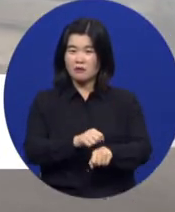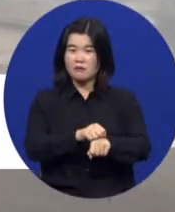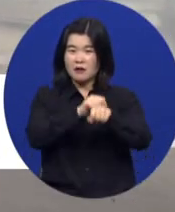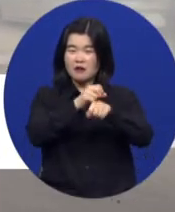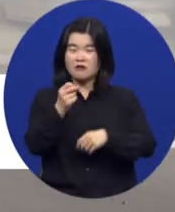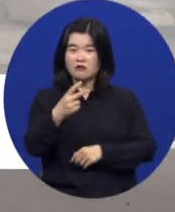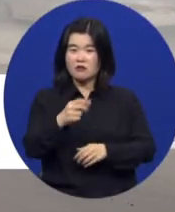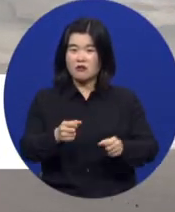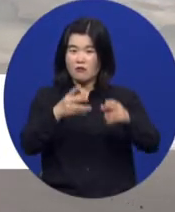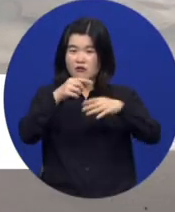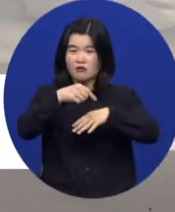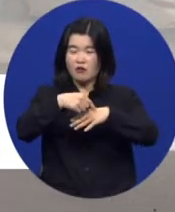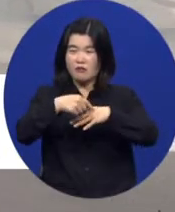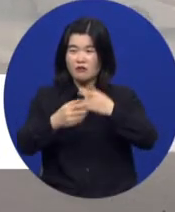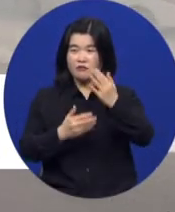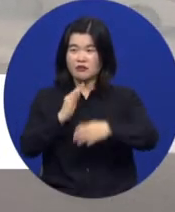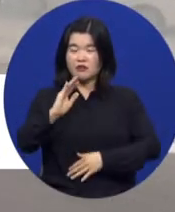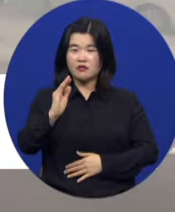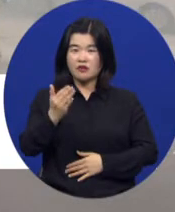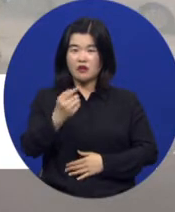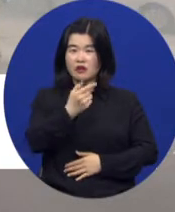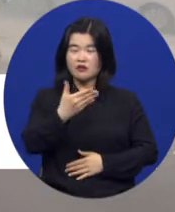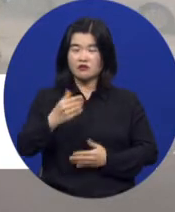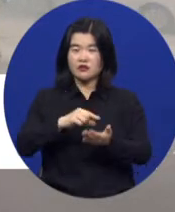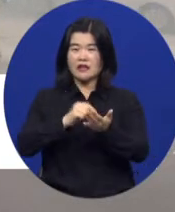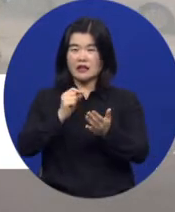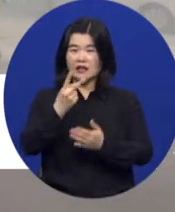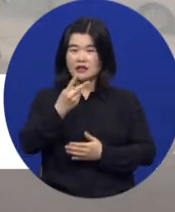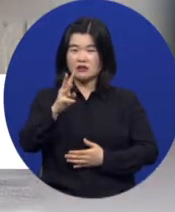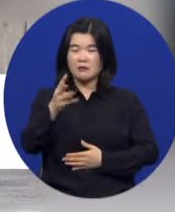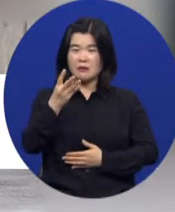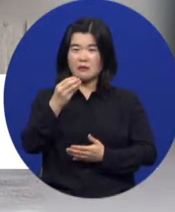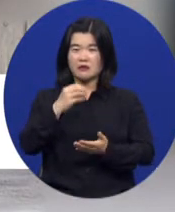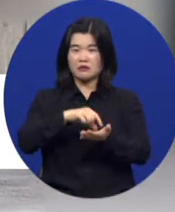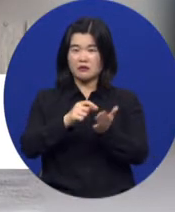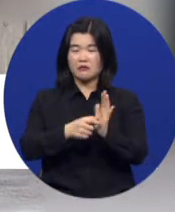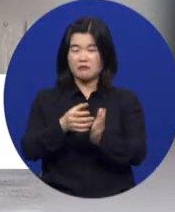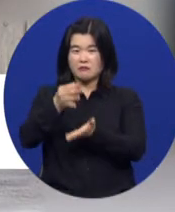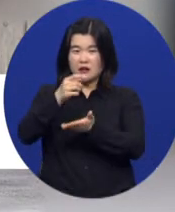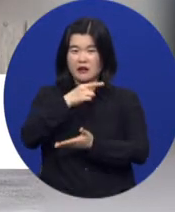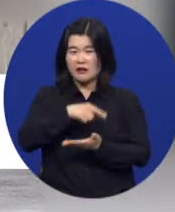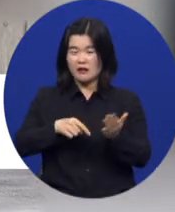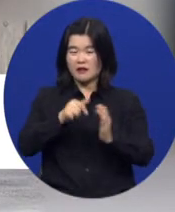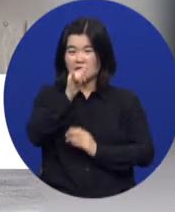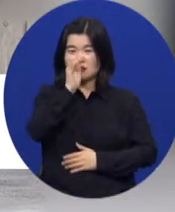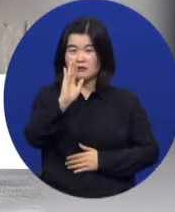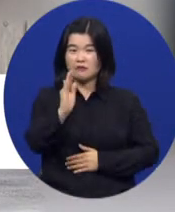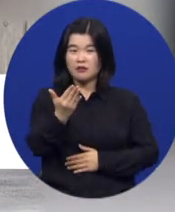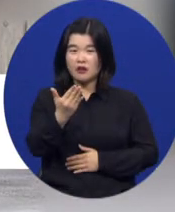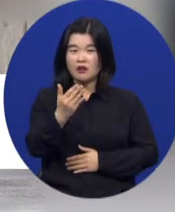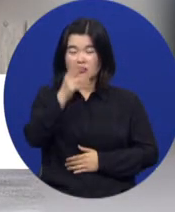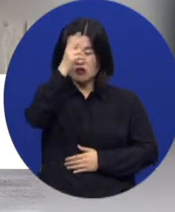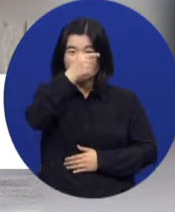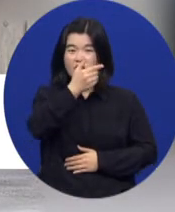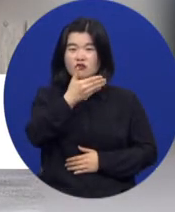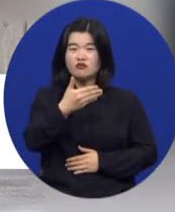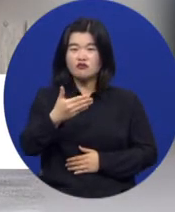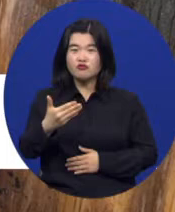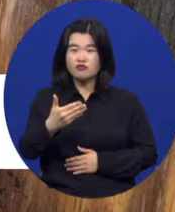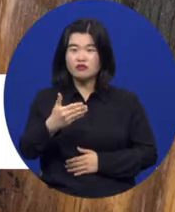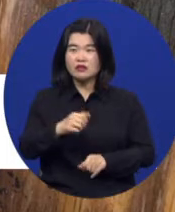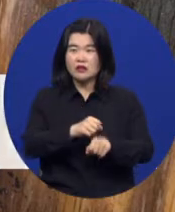와 건물 외벽이 불에 타 수 방서 추산 2천 3백만 원의 재산피해가 났습니다 경찰과 소방당국은